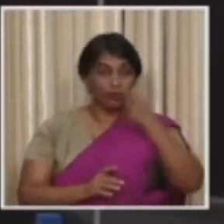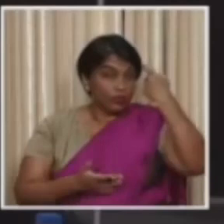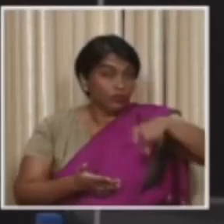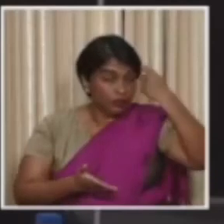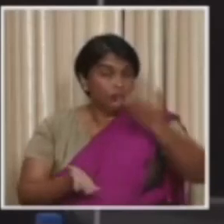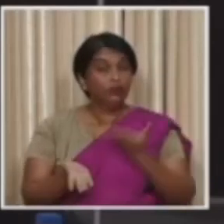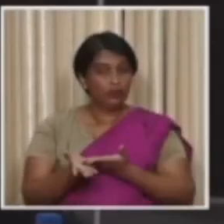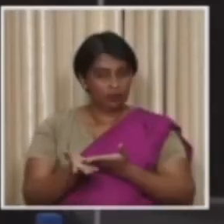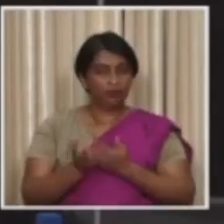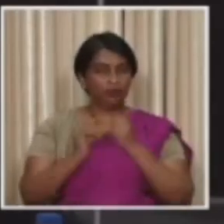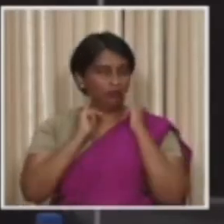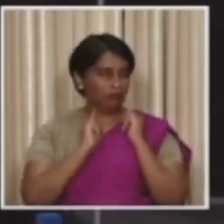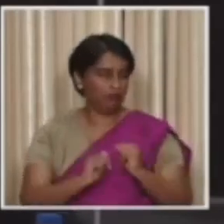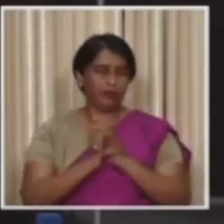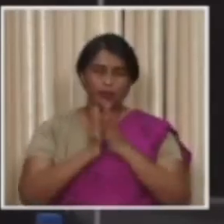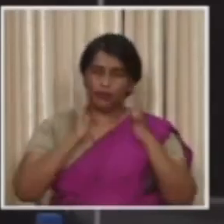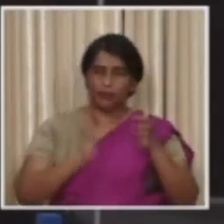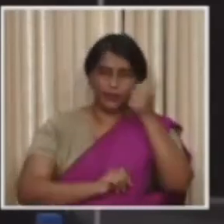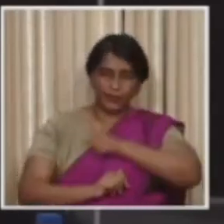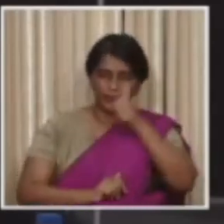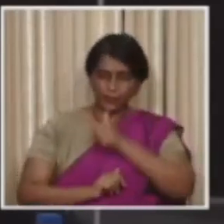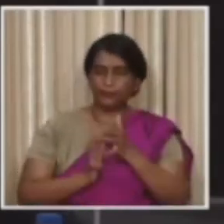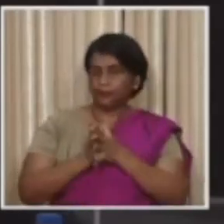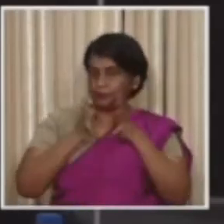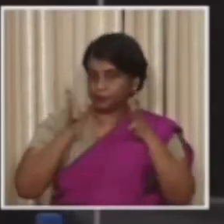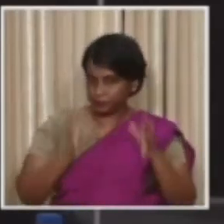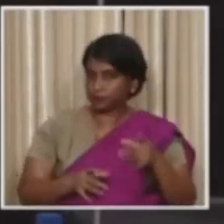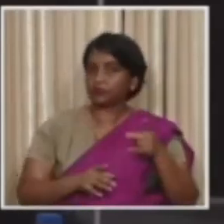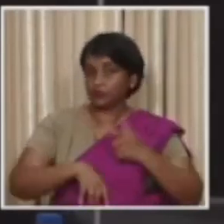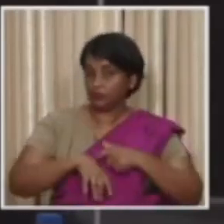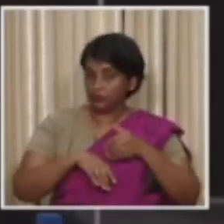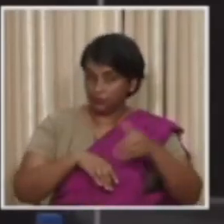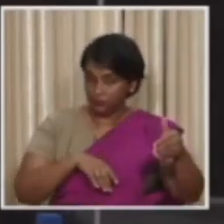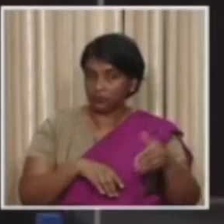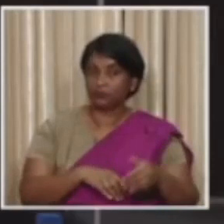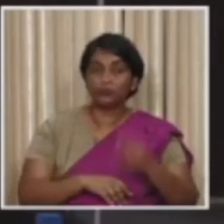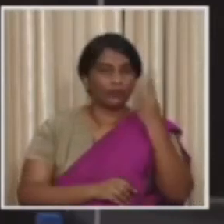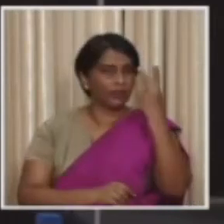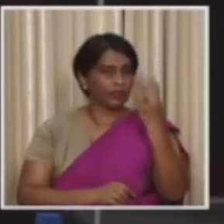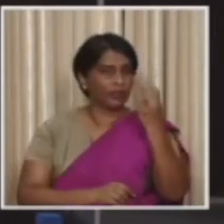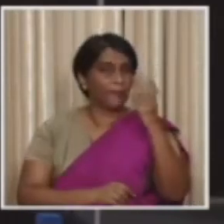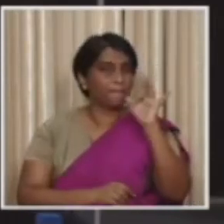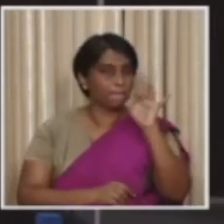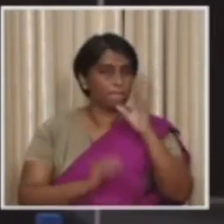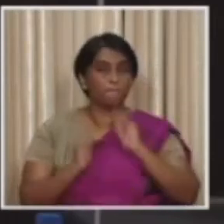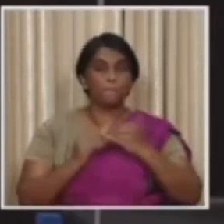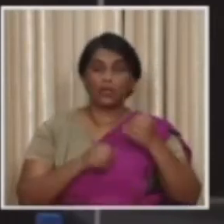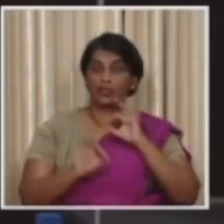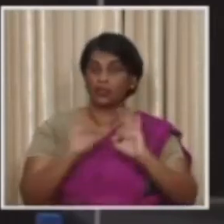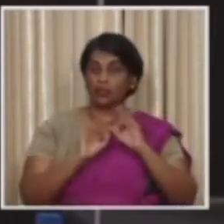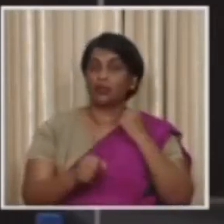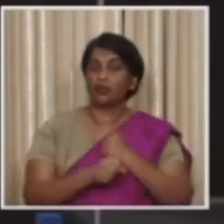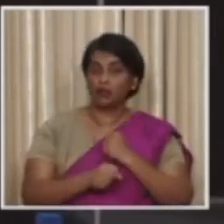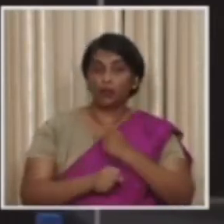sahithawa. Dus Vishal Vashen Dusane Vardane Velatibunu Kale Dedas Pahalvem Passe Yahapan